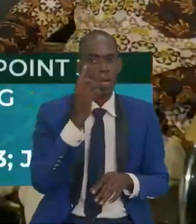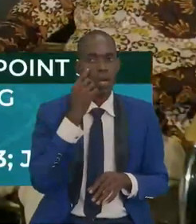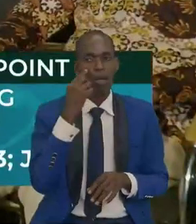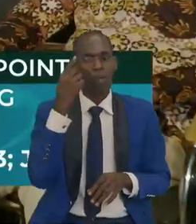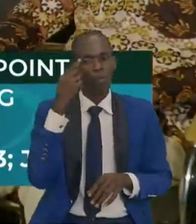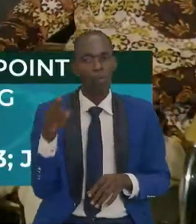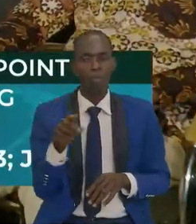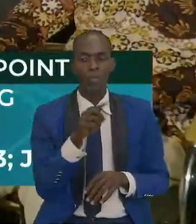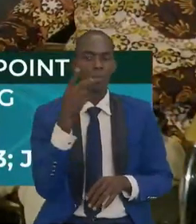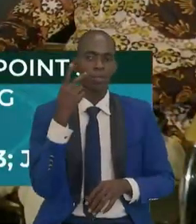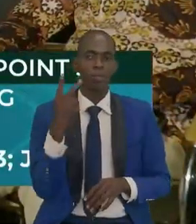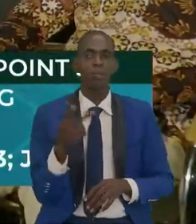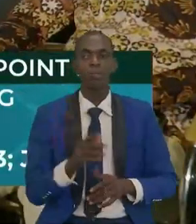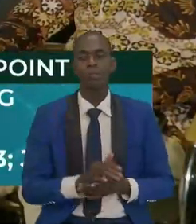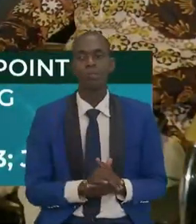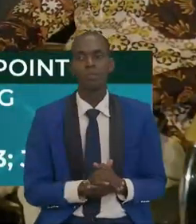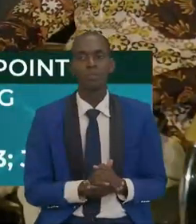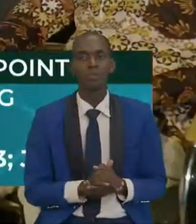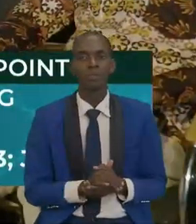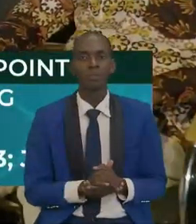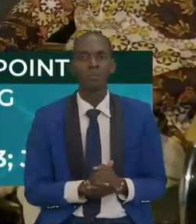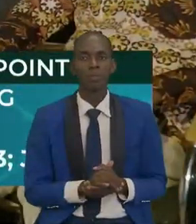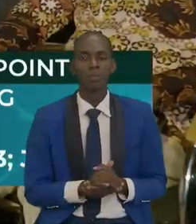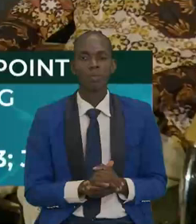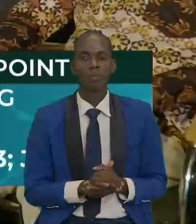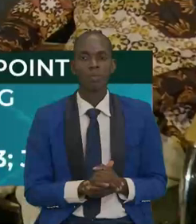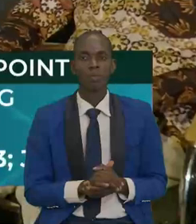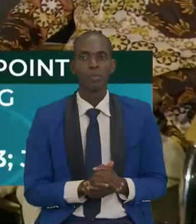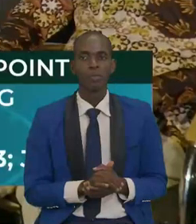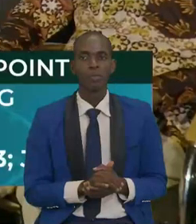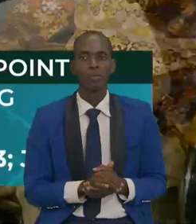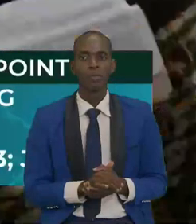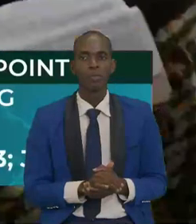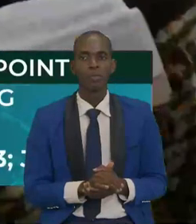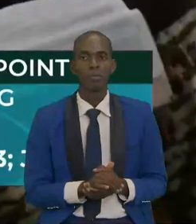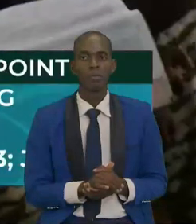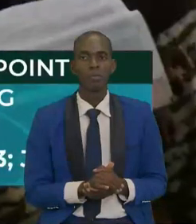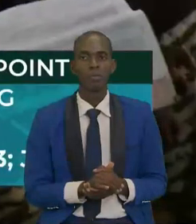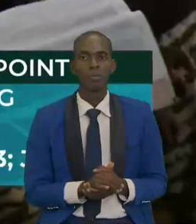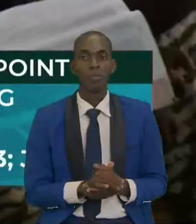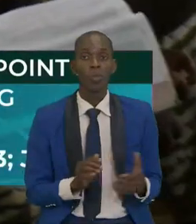Mais heureux sont vos yeux parce qu'ils voient.